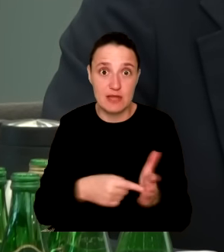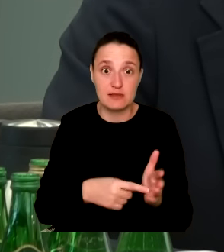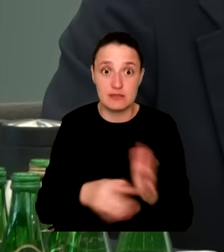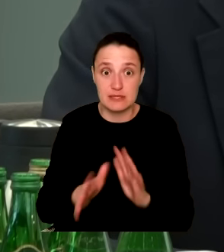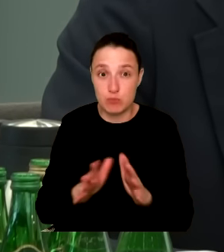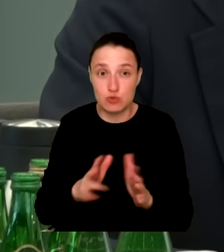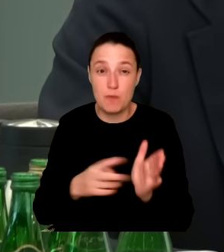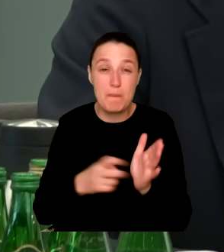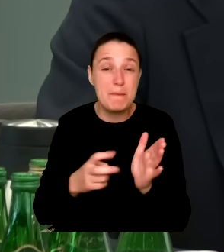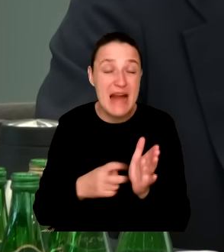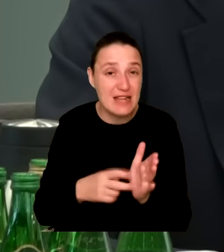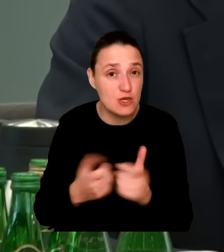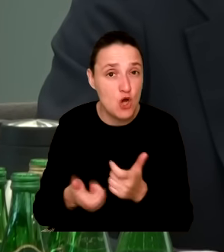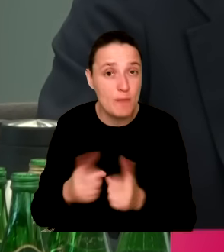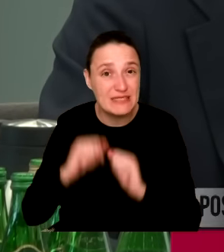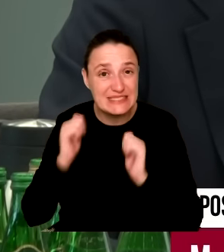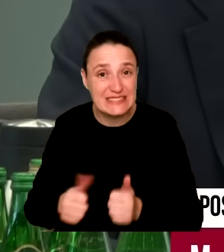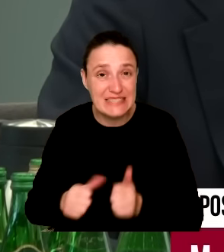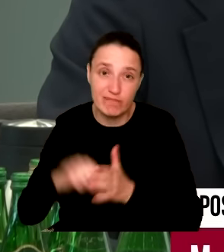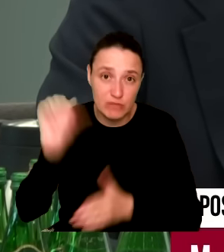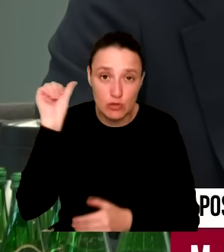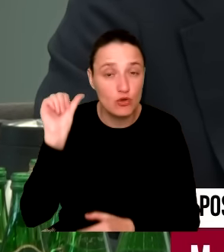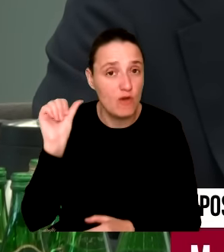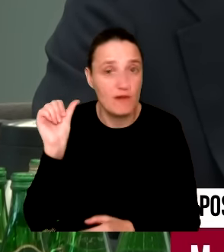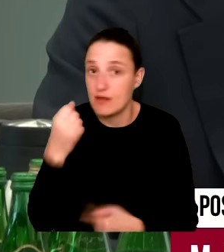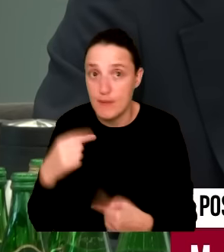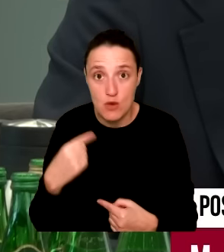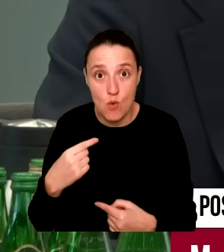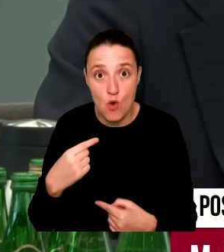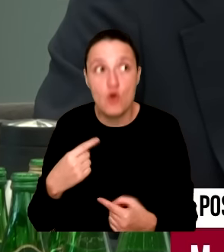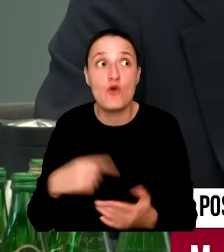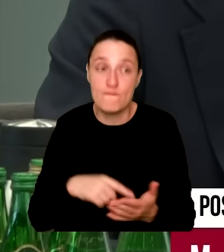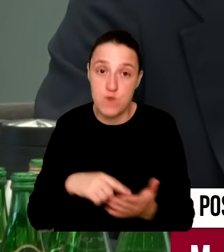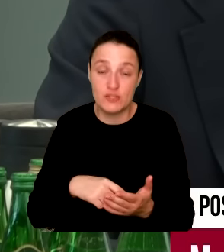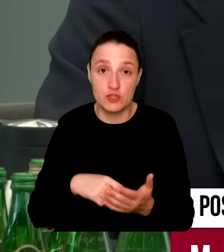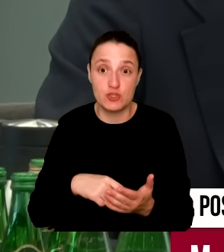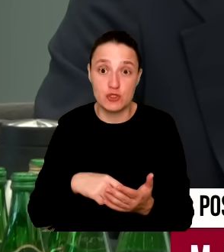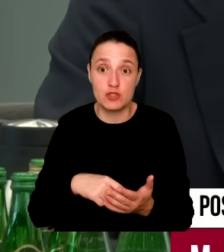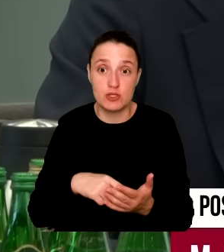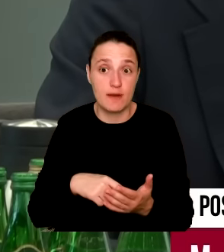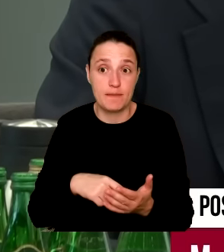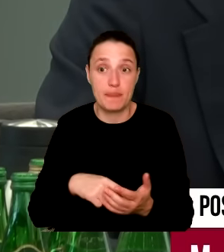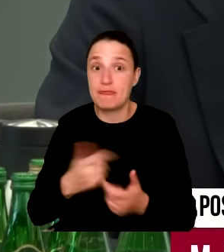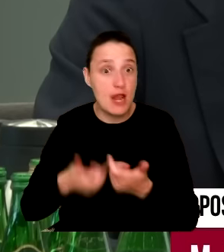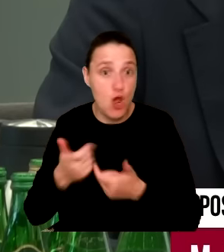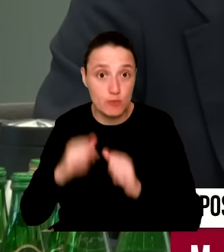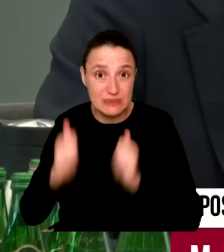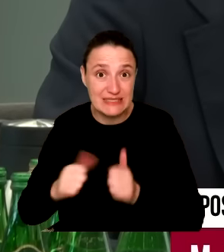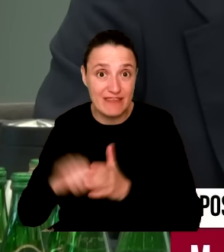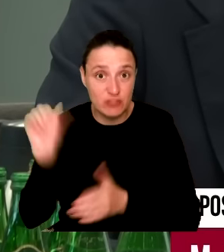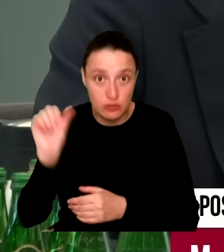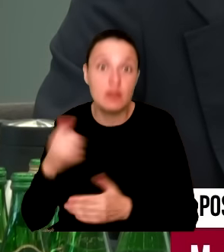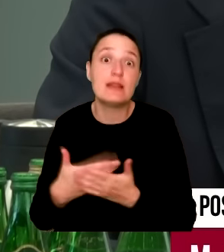brak wprowadzenia stanu nadzwyczajnego właśnie nie było powodem właśnie nie wprowadzenie tego st nie było powodem